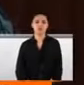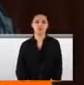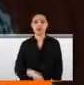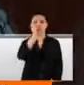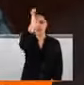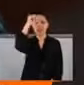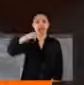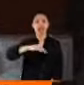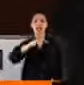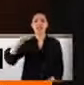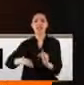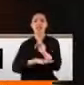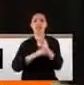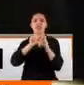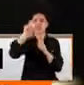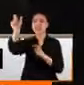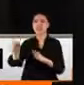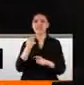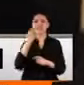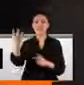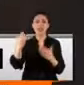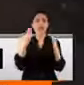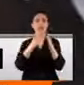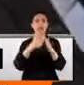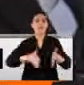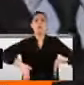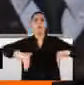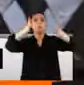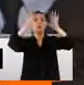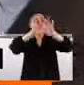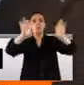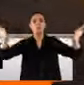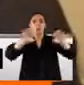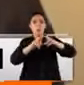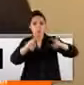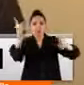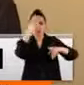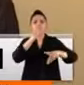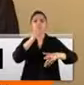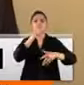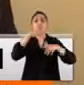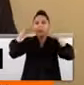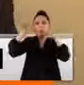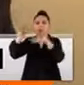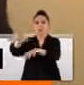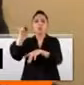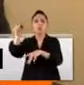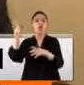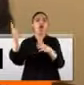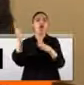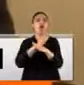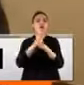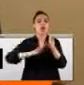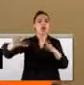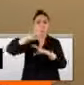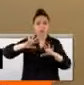Fatih'te bodrum katta yaşayan Sevgi Akgül'ün evi apartman giderlerinin patlamasıyla su altında kaldı. Elektronik eşyaları bozuldu. Komşuların